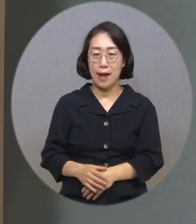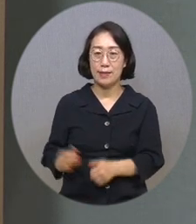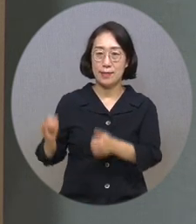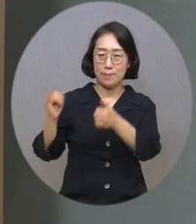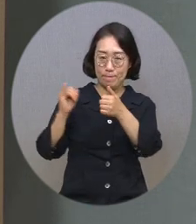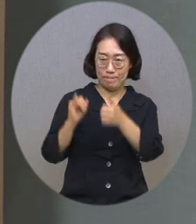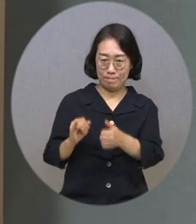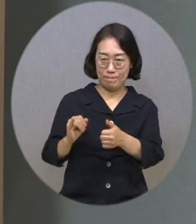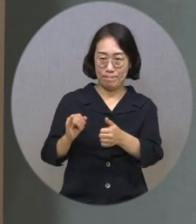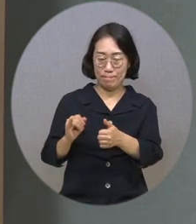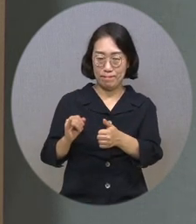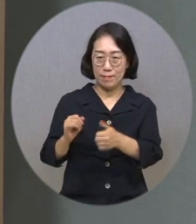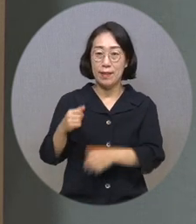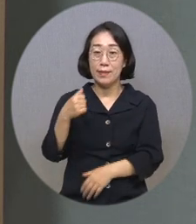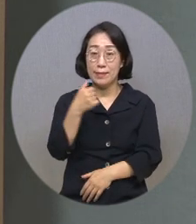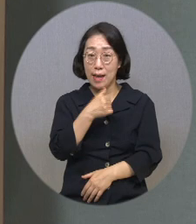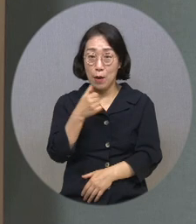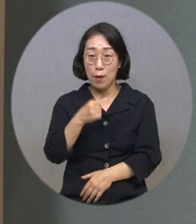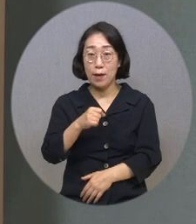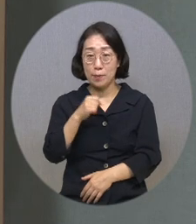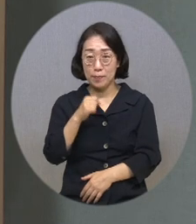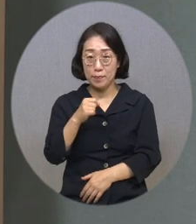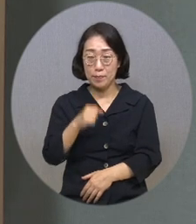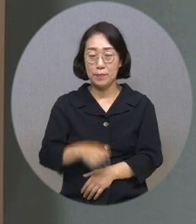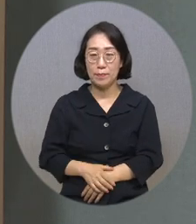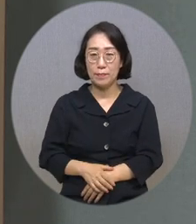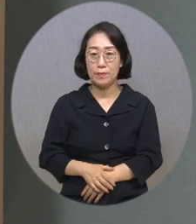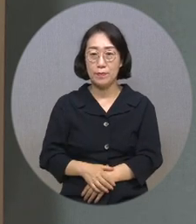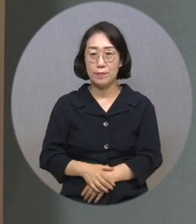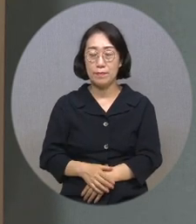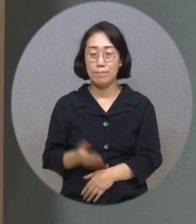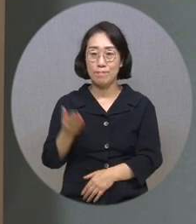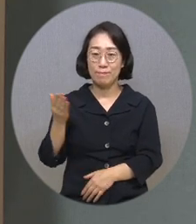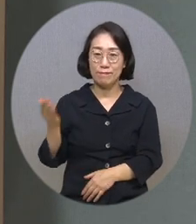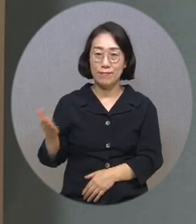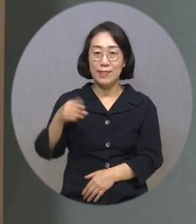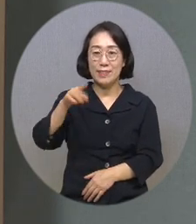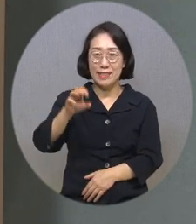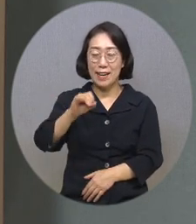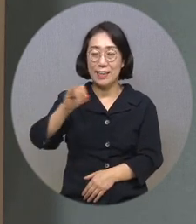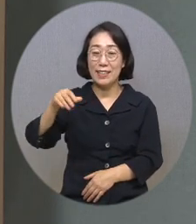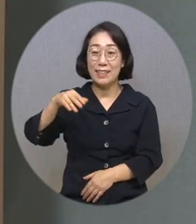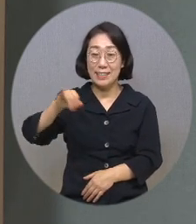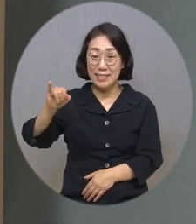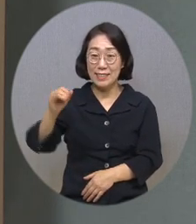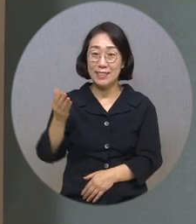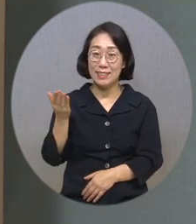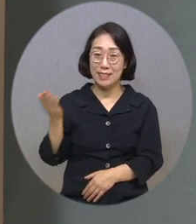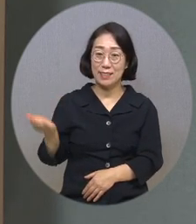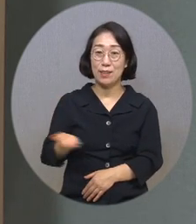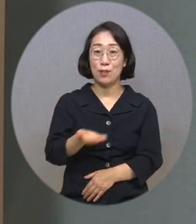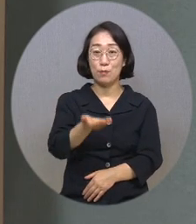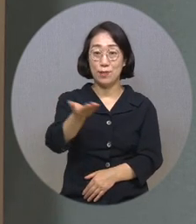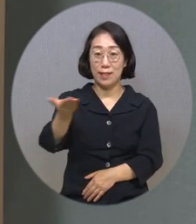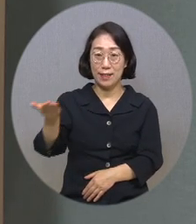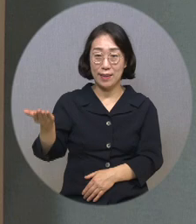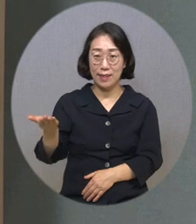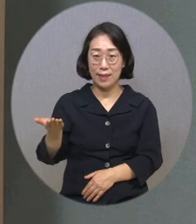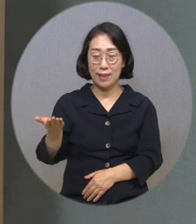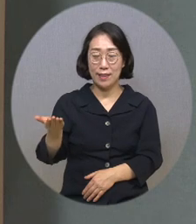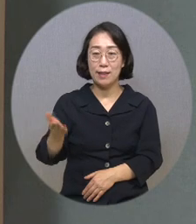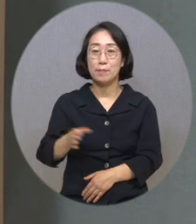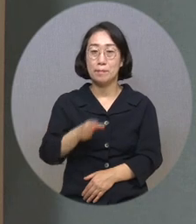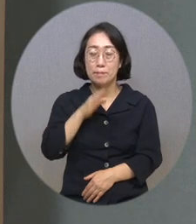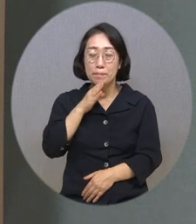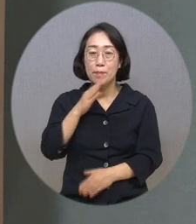MC를 자청해 주신 우리 장희지 씨를 여러분에게